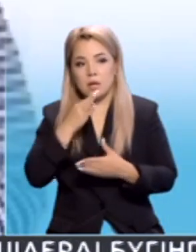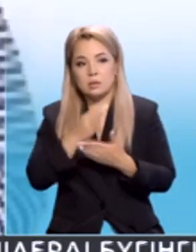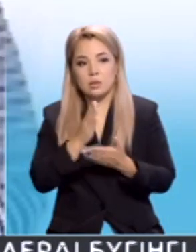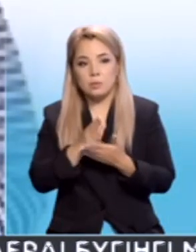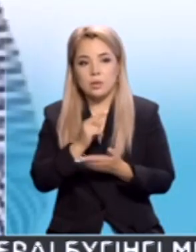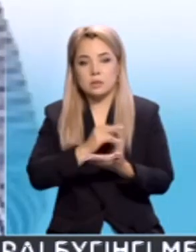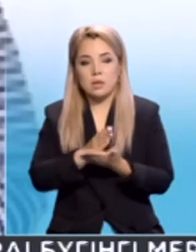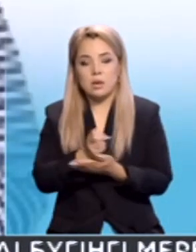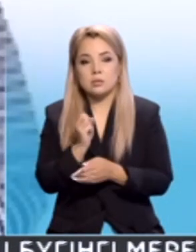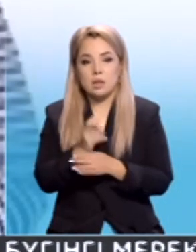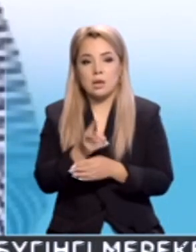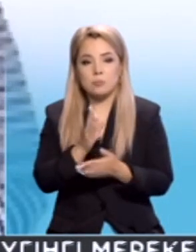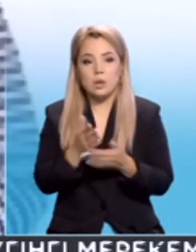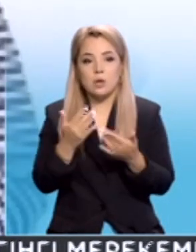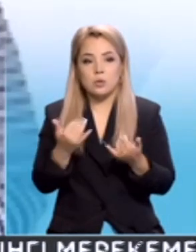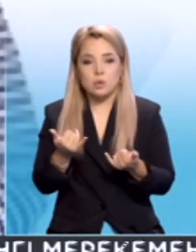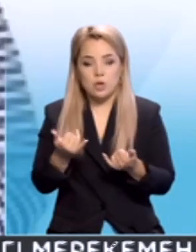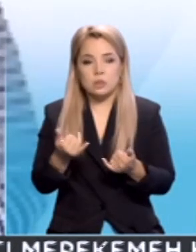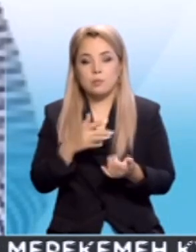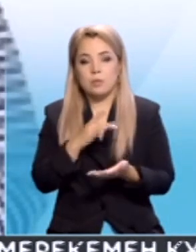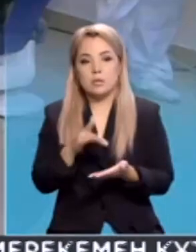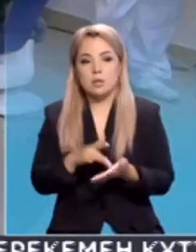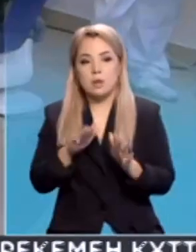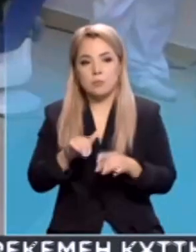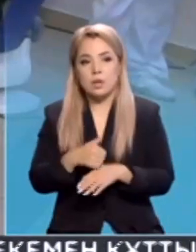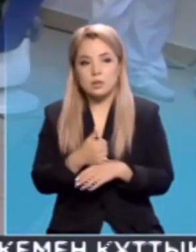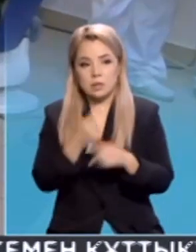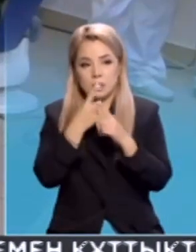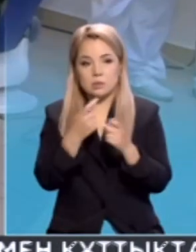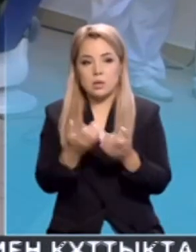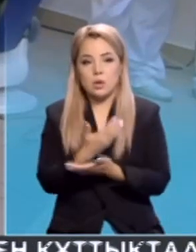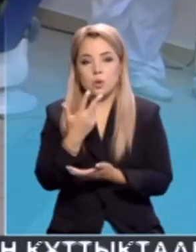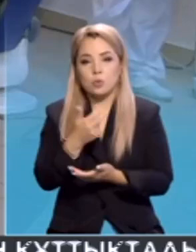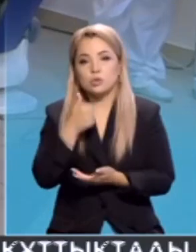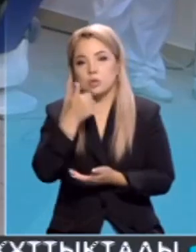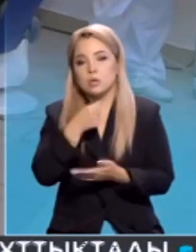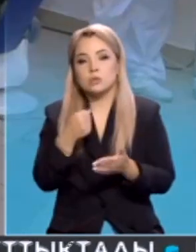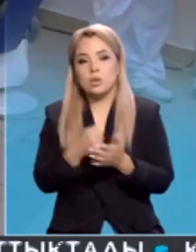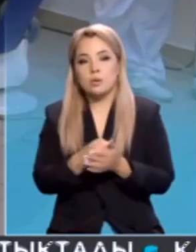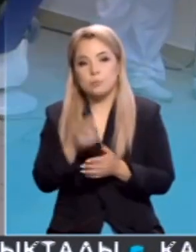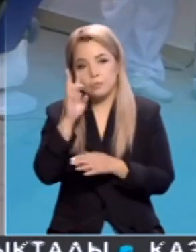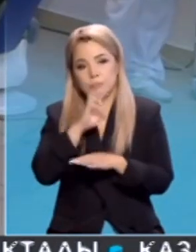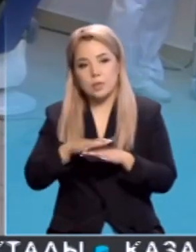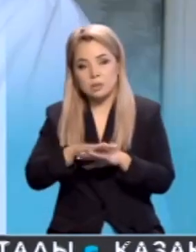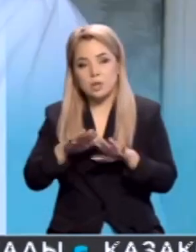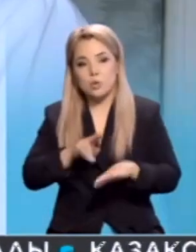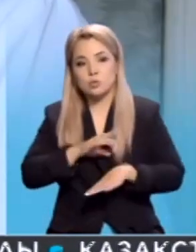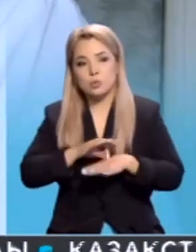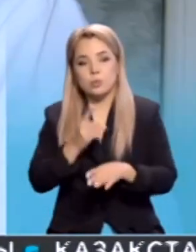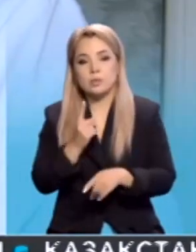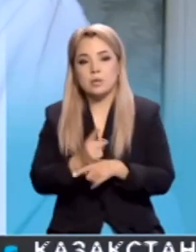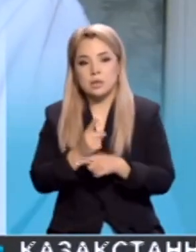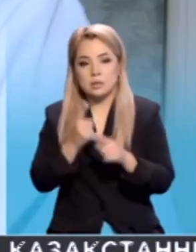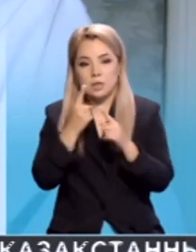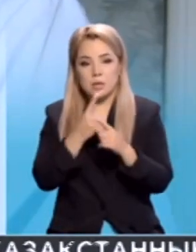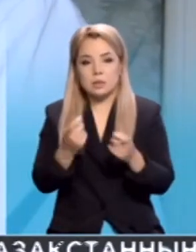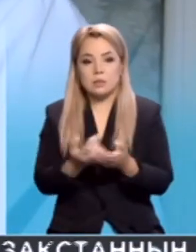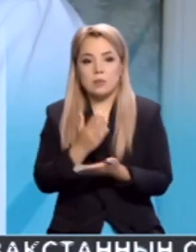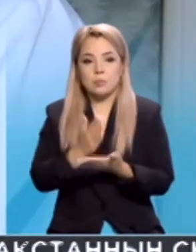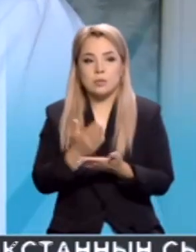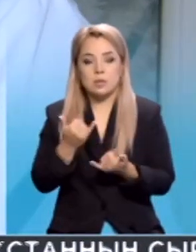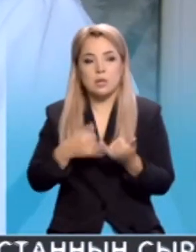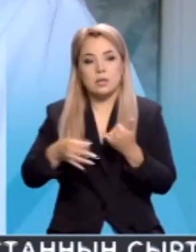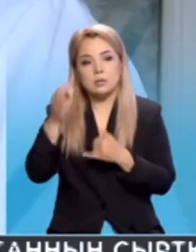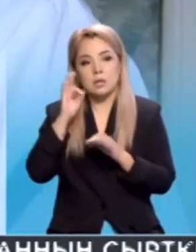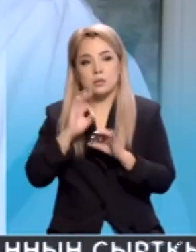мемлекеттік қызметтен босатылды. Сондай-ақ шаһар әкімдігінің хабарлауынша оған 3 жылға дейін мемлекеттік мекемелерде жұмыс істеуіне тыйым салынды.